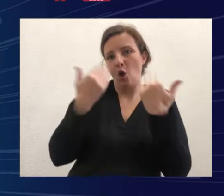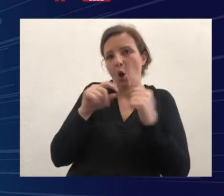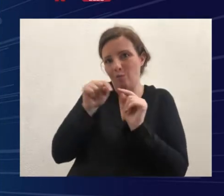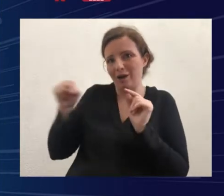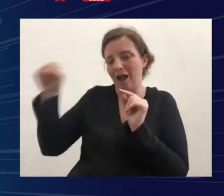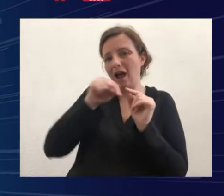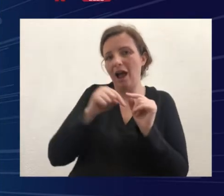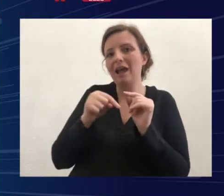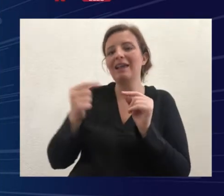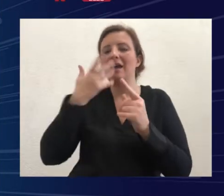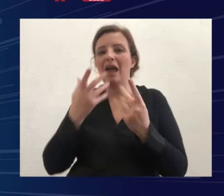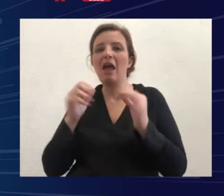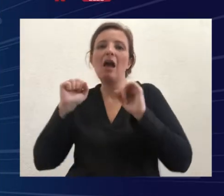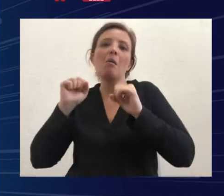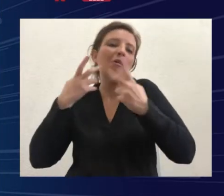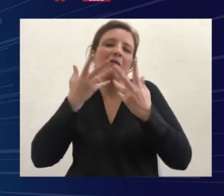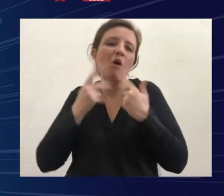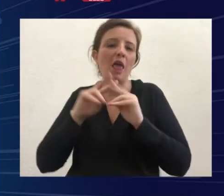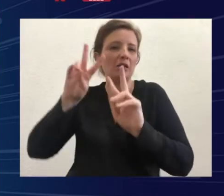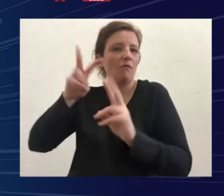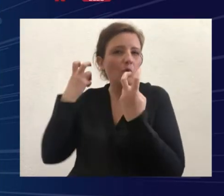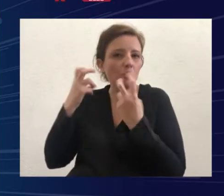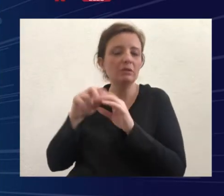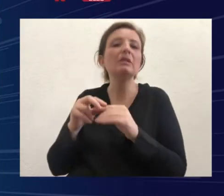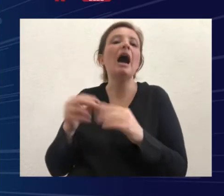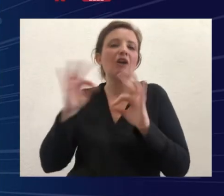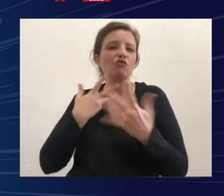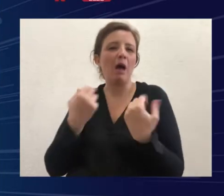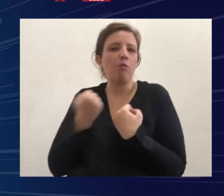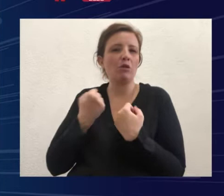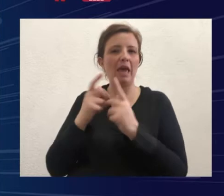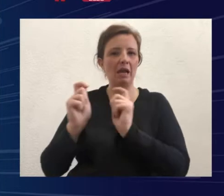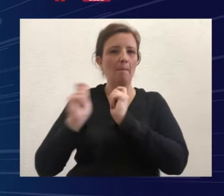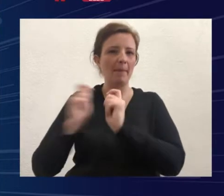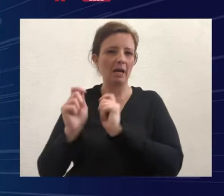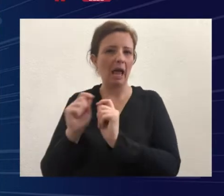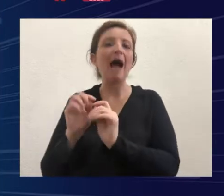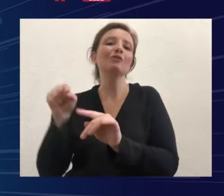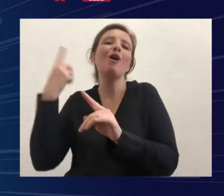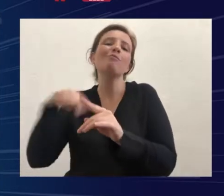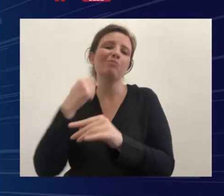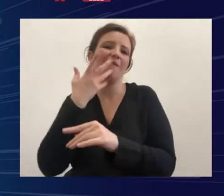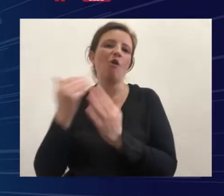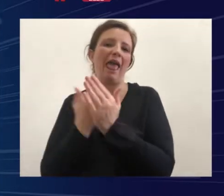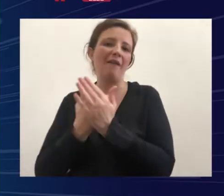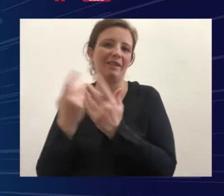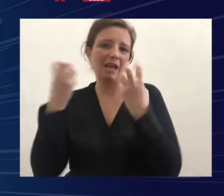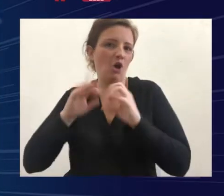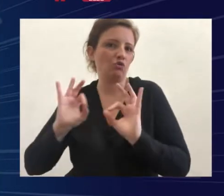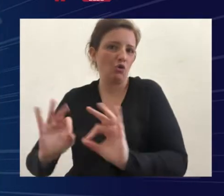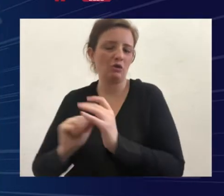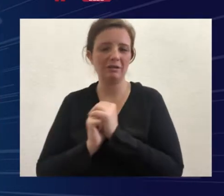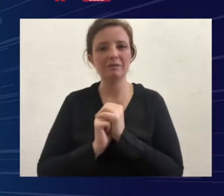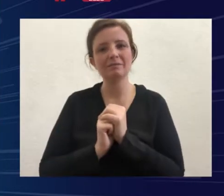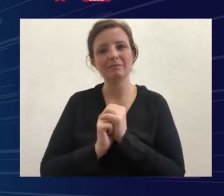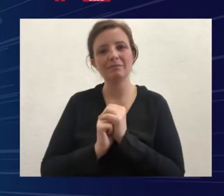degli acquirenti locali che agiscono con un potere di mercato molto grande. Un